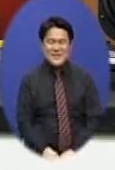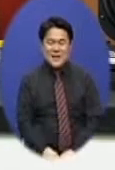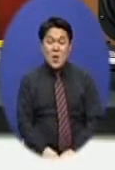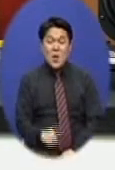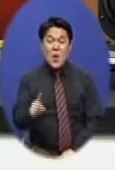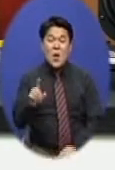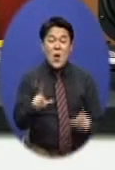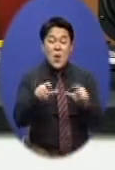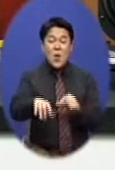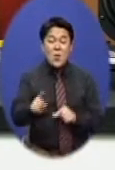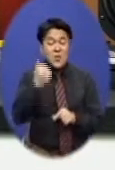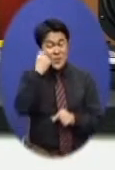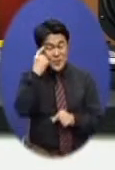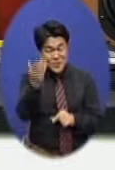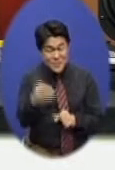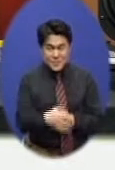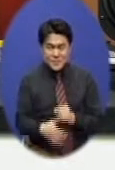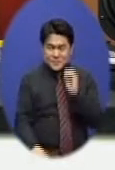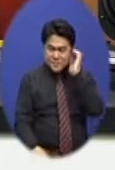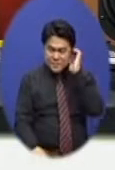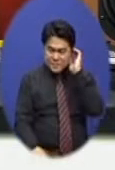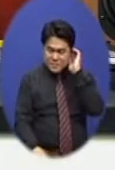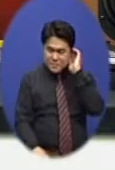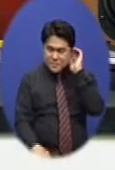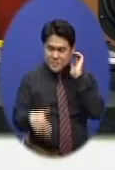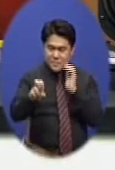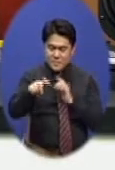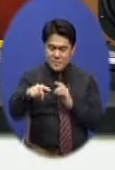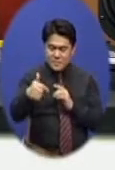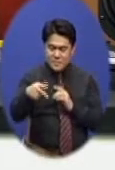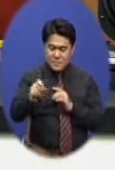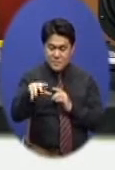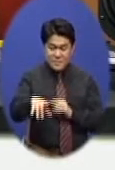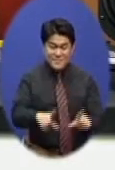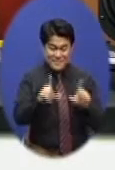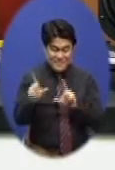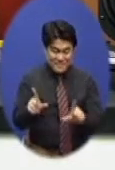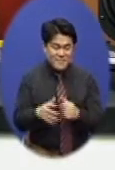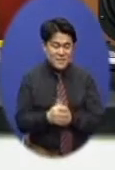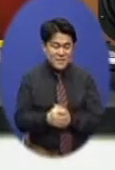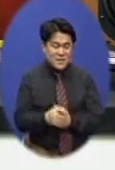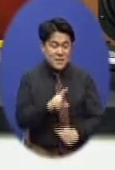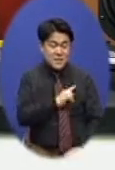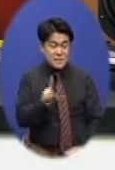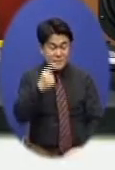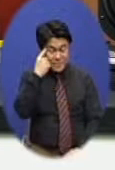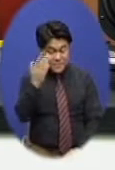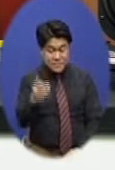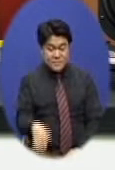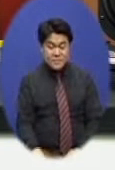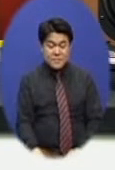네, 어디에 사시는 누구세요? 저는 문경에 있는데요. 네. 네. 성함은요, 어머니?